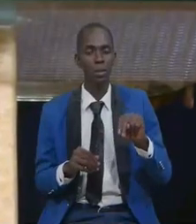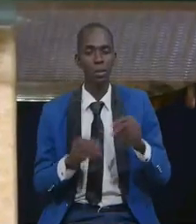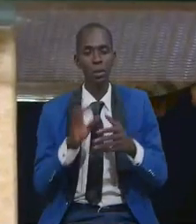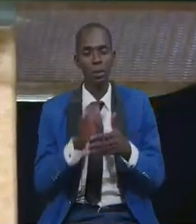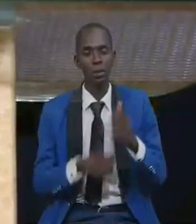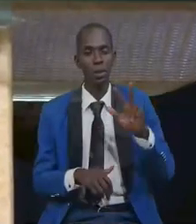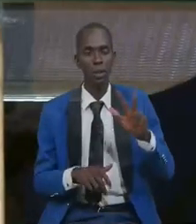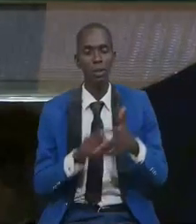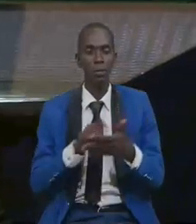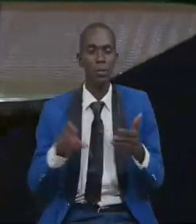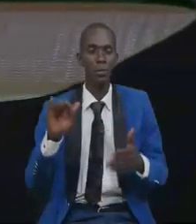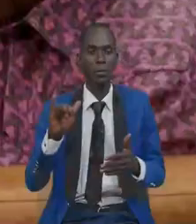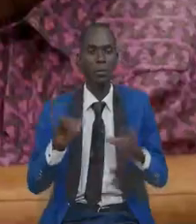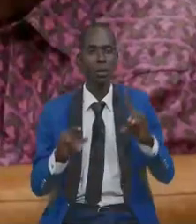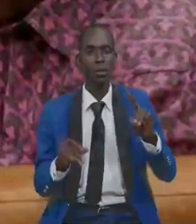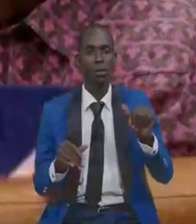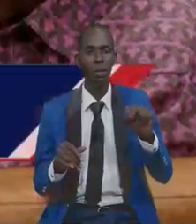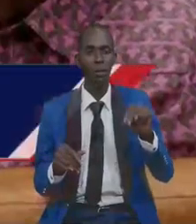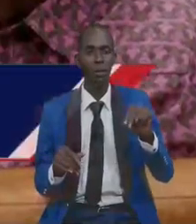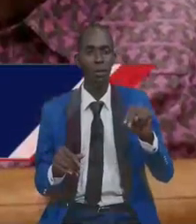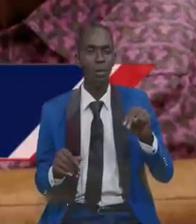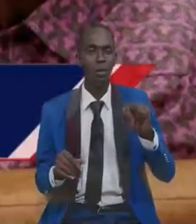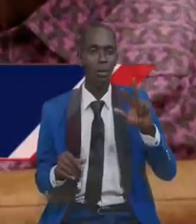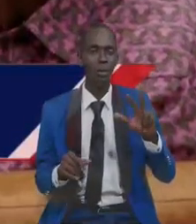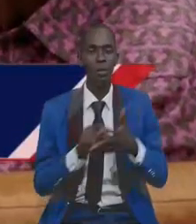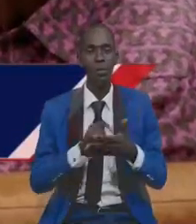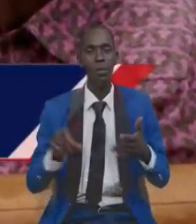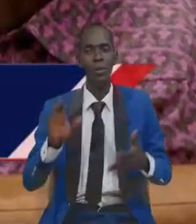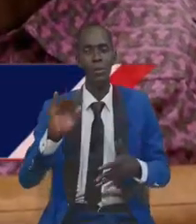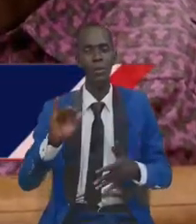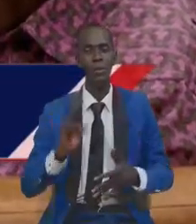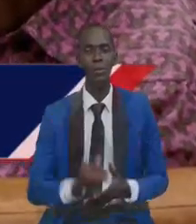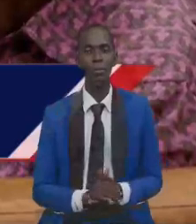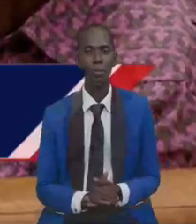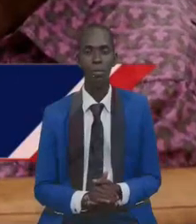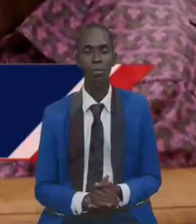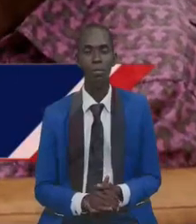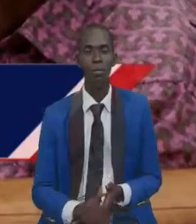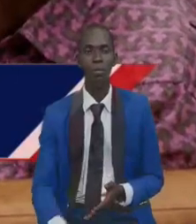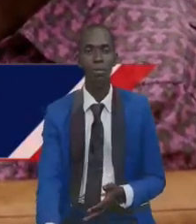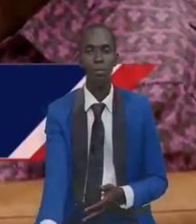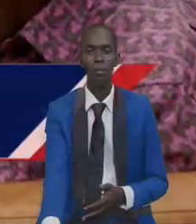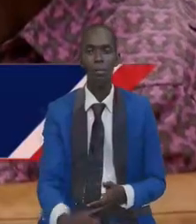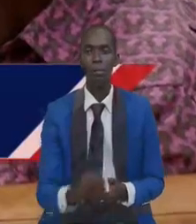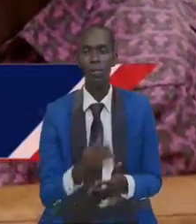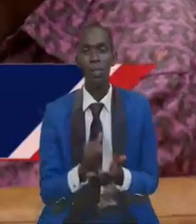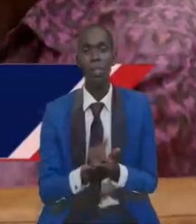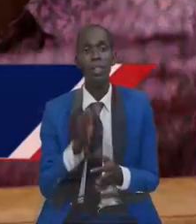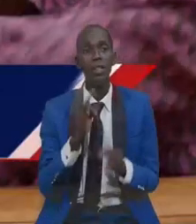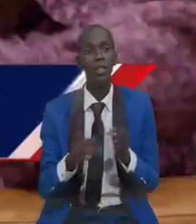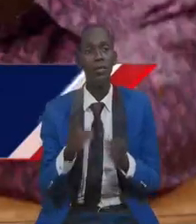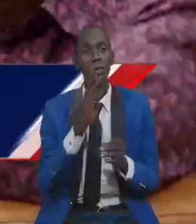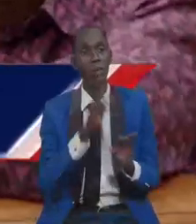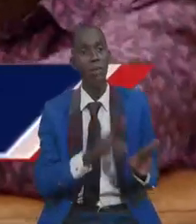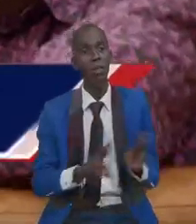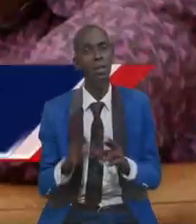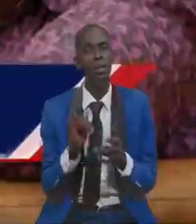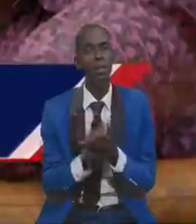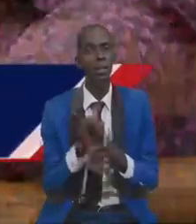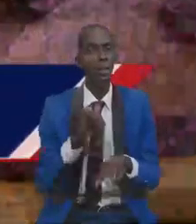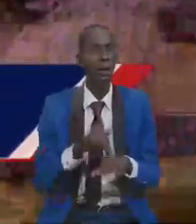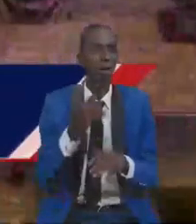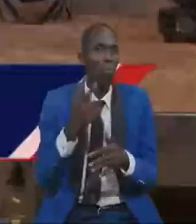dire le verset 15. Daniel 3, verset 15. Maintenant, tenez-vous prêts et au moment où